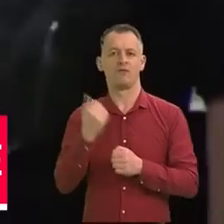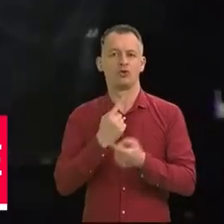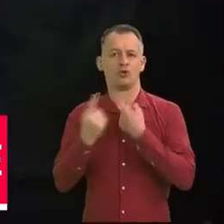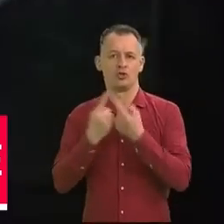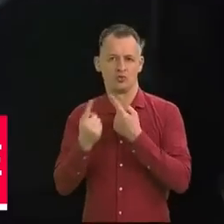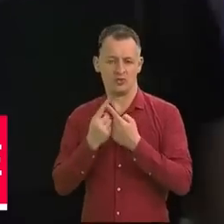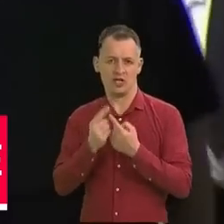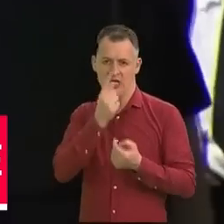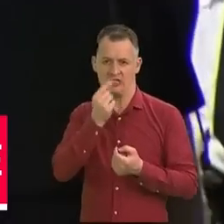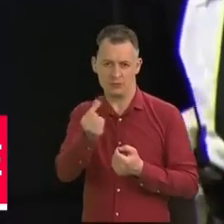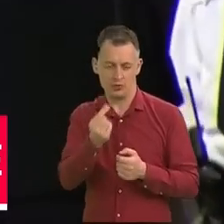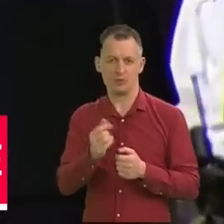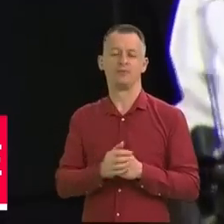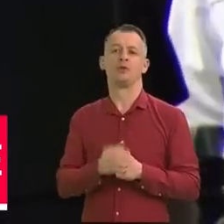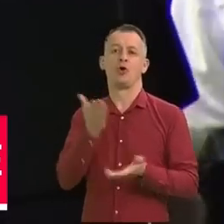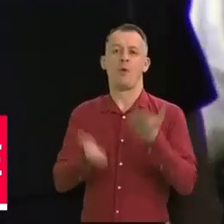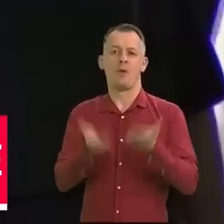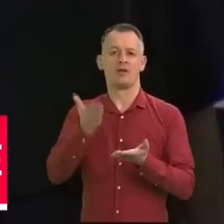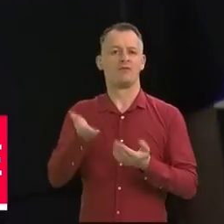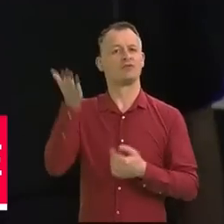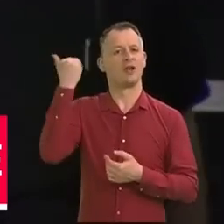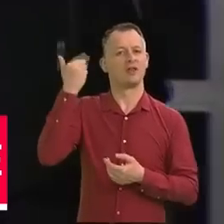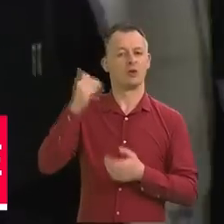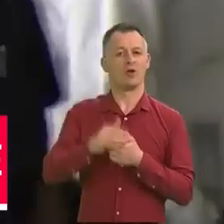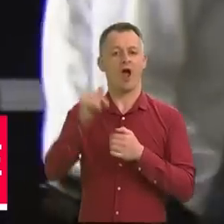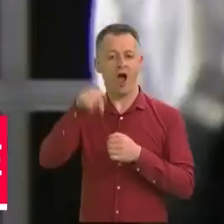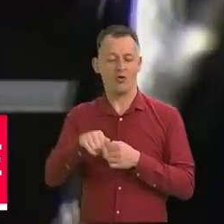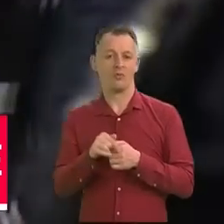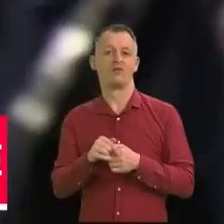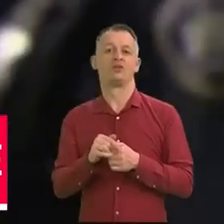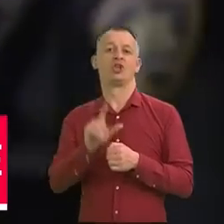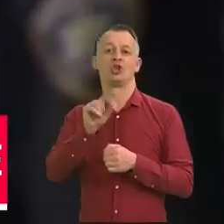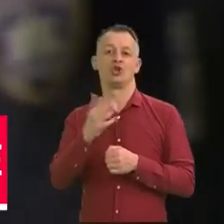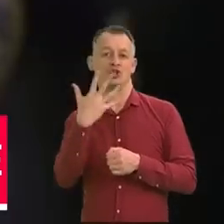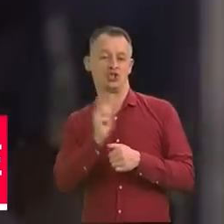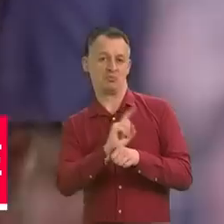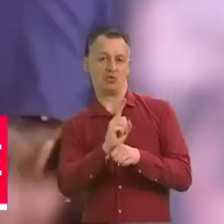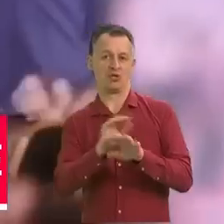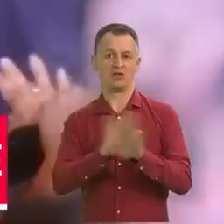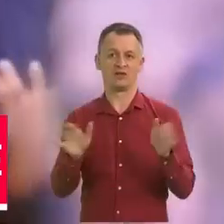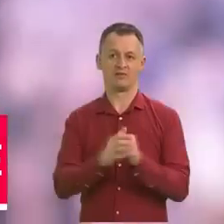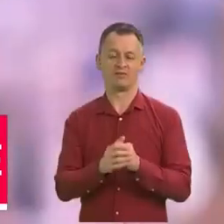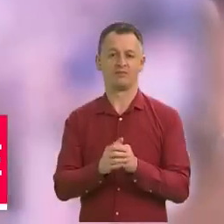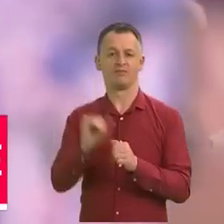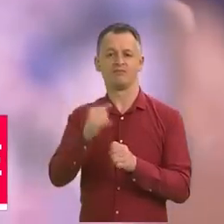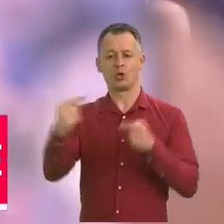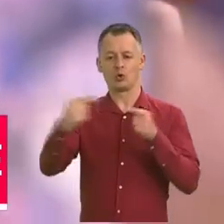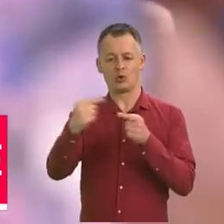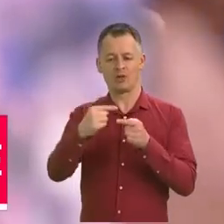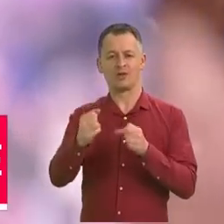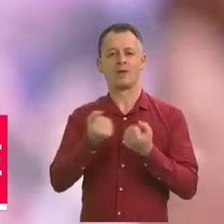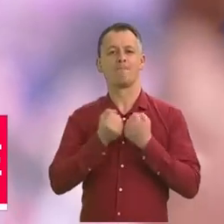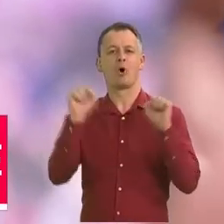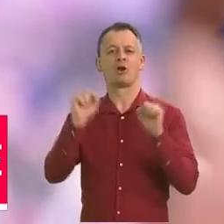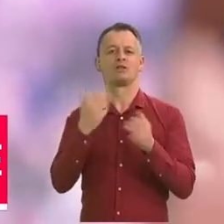susțin specialiștii. Față de declarațiile maraton din trecut, cea de la Mar-a-Lago a durat doar 25 de minute. Rivalii democrați ar fi de vină pentru